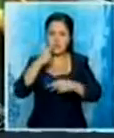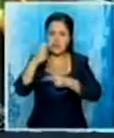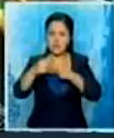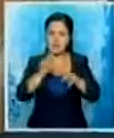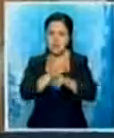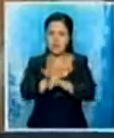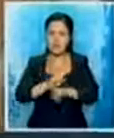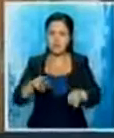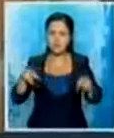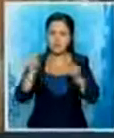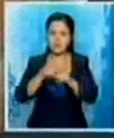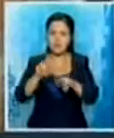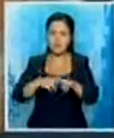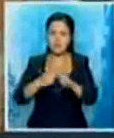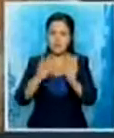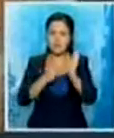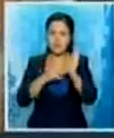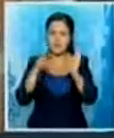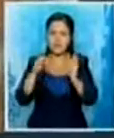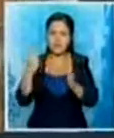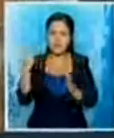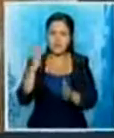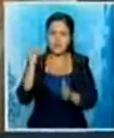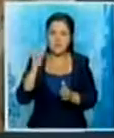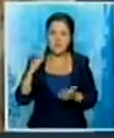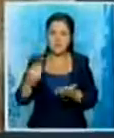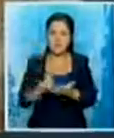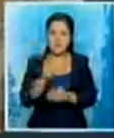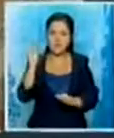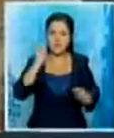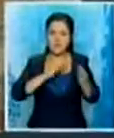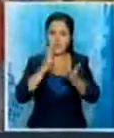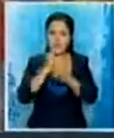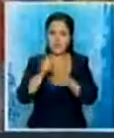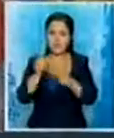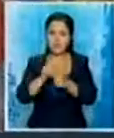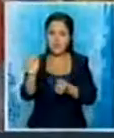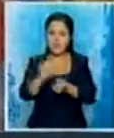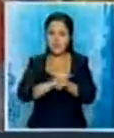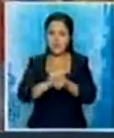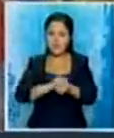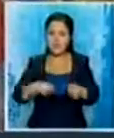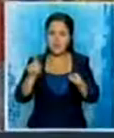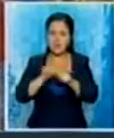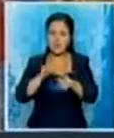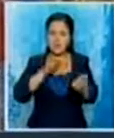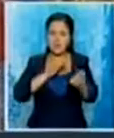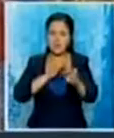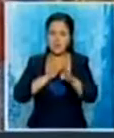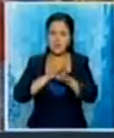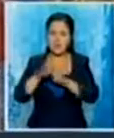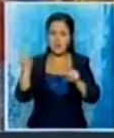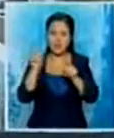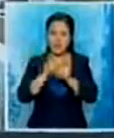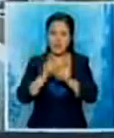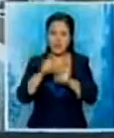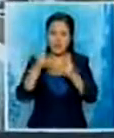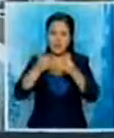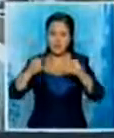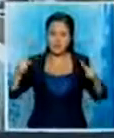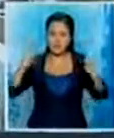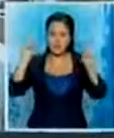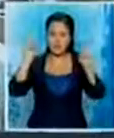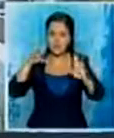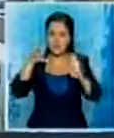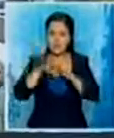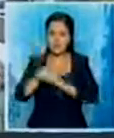8 лет истории фестиваля представлены два новых вида работ – коллинг, изделия из бумаги, и произведения, выполненные из так называемой изунити. В числе